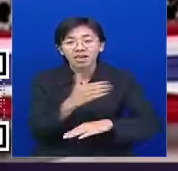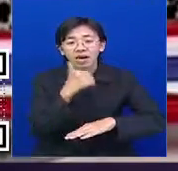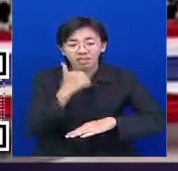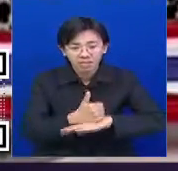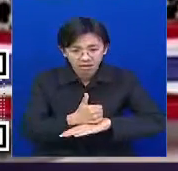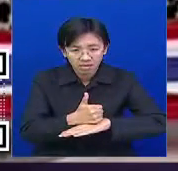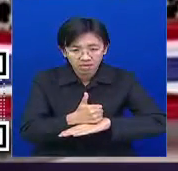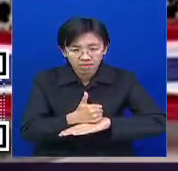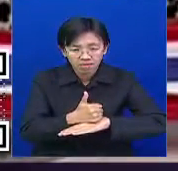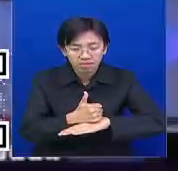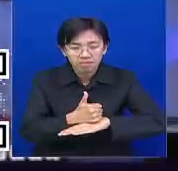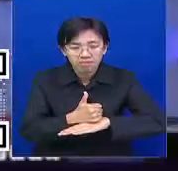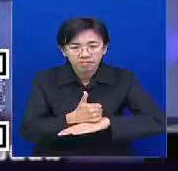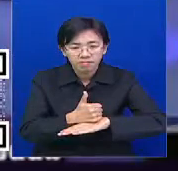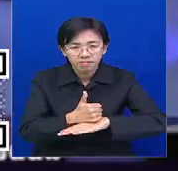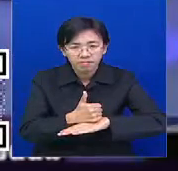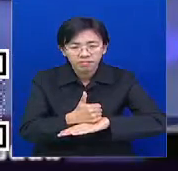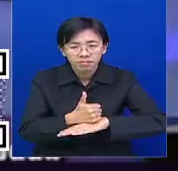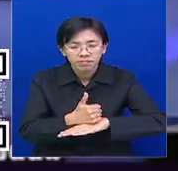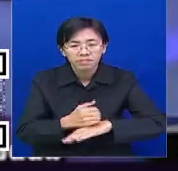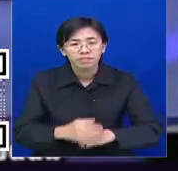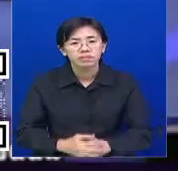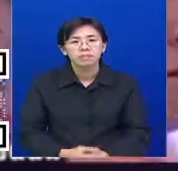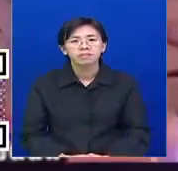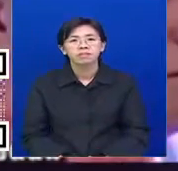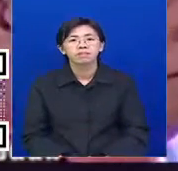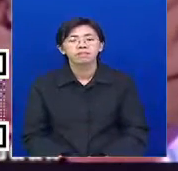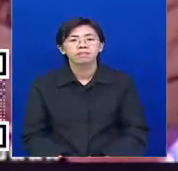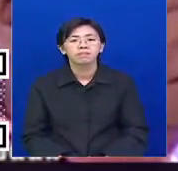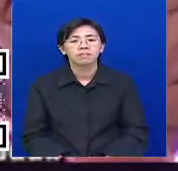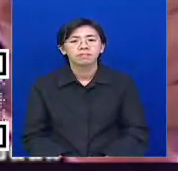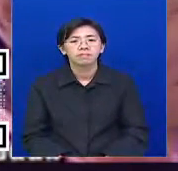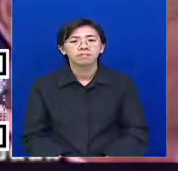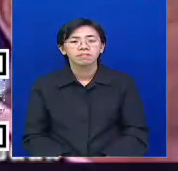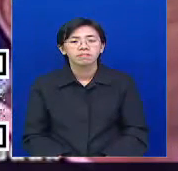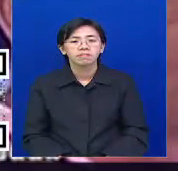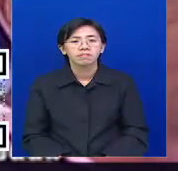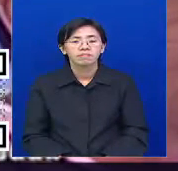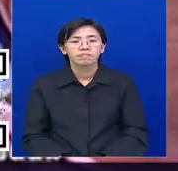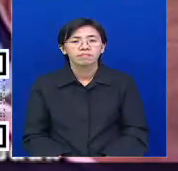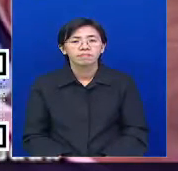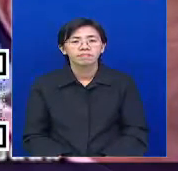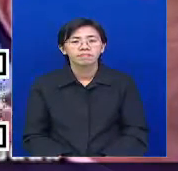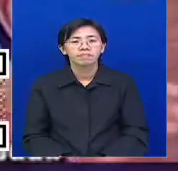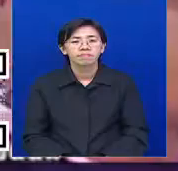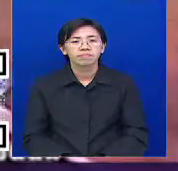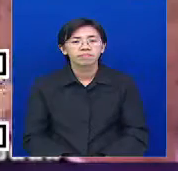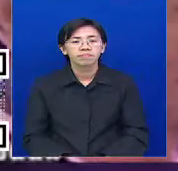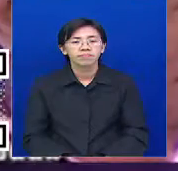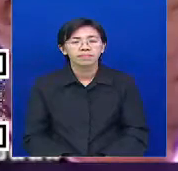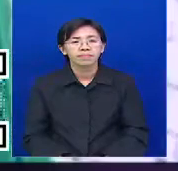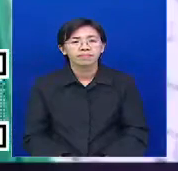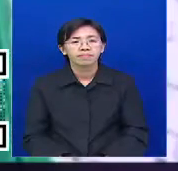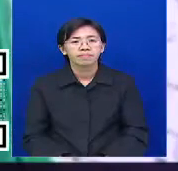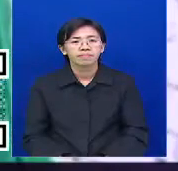ปฏิบัติหน้าที่ด้วยความซื่อสัตย์สุจริตรวมถึงคัดเลือกคนที่มีคุณธรรมจริยธรรมเข้ามาทำหน้าที่ปฏิรูปการ